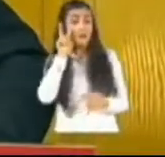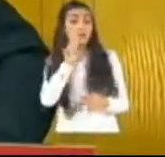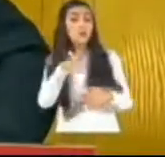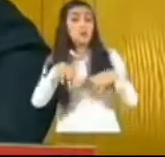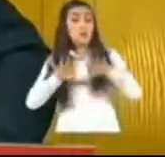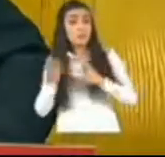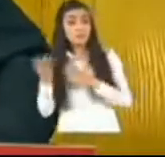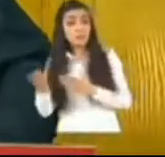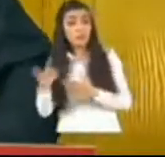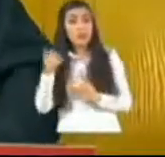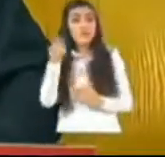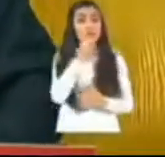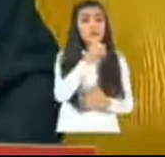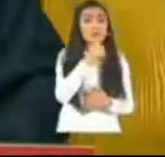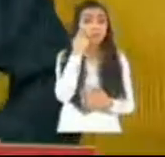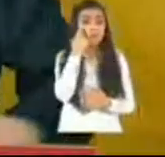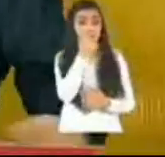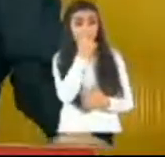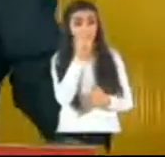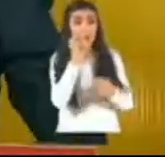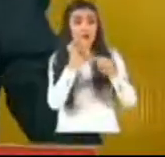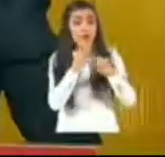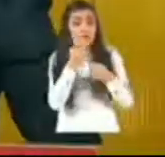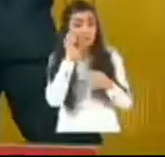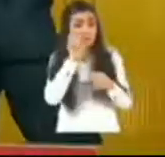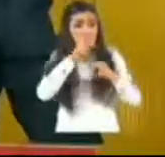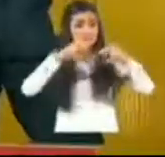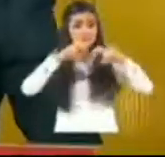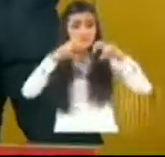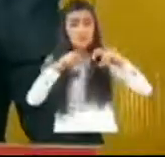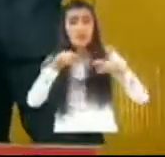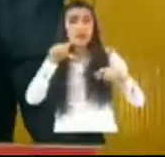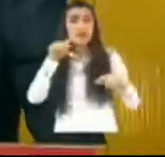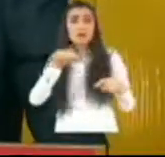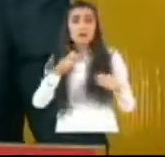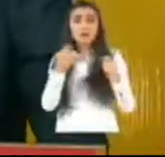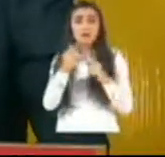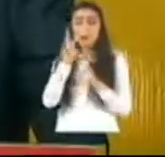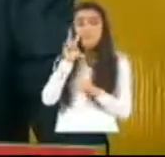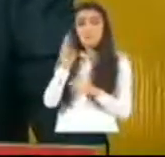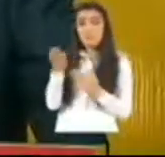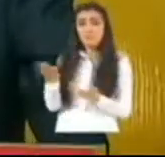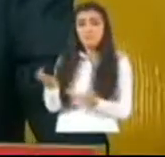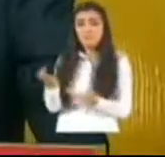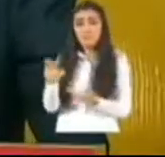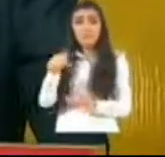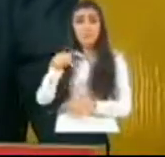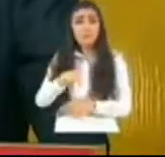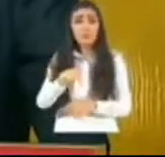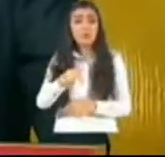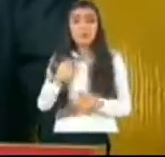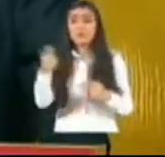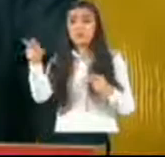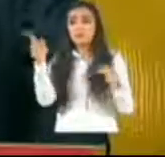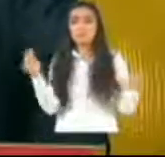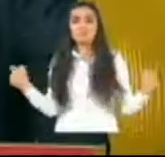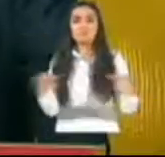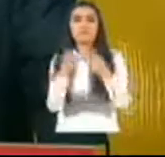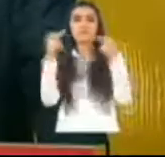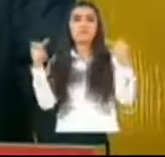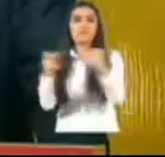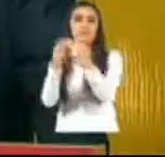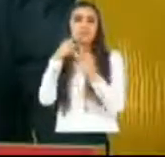görmeden başkalarının gözünde çöp arayanlar şu feleğin işine bakın ki bugün birbirlerine